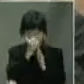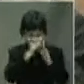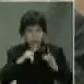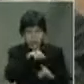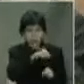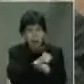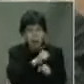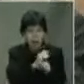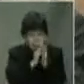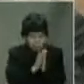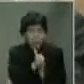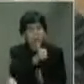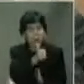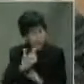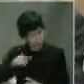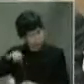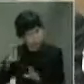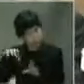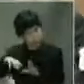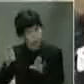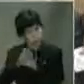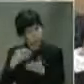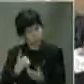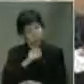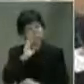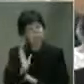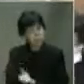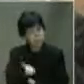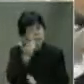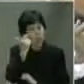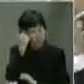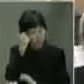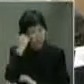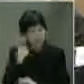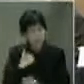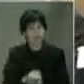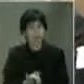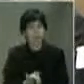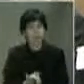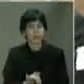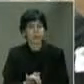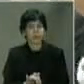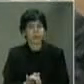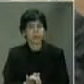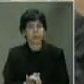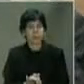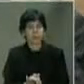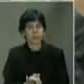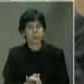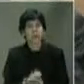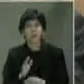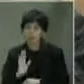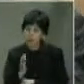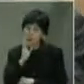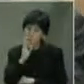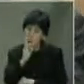ที่ยังไปกราบไปไหว้ท่านประธานตื่นเช้าผมทราบที่ห้าไหว้พระหกโมงเ